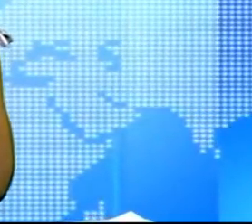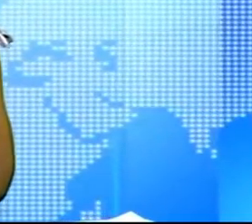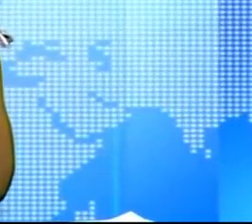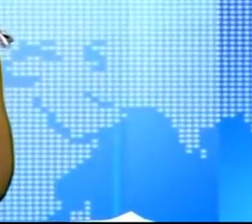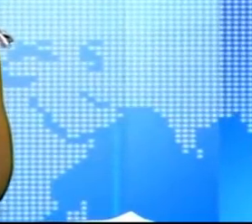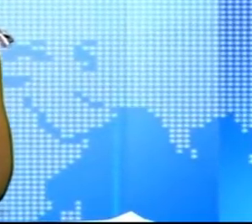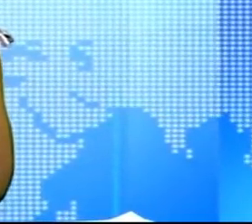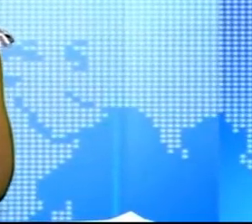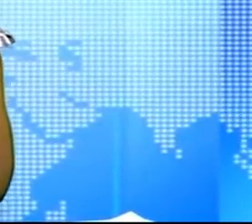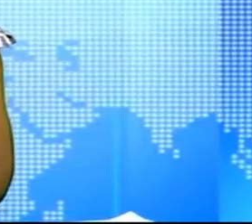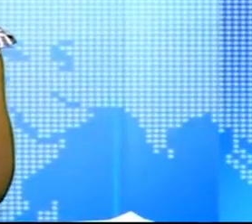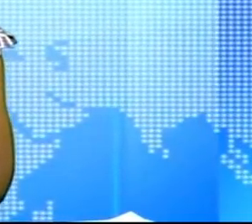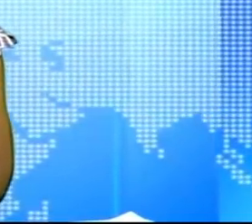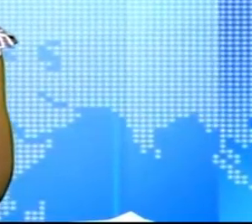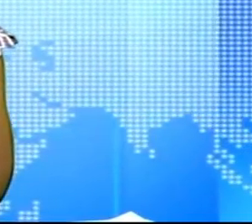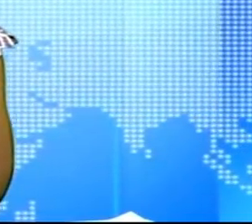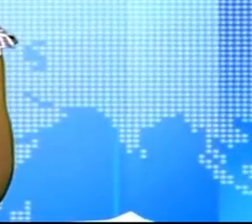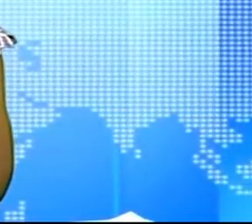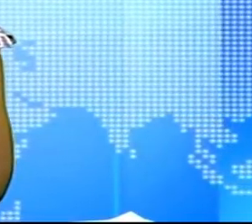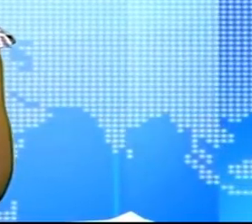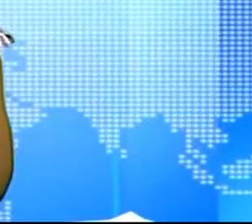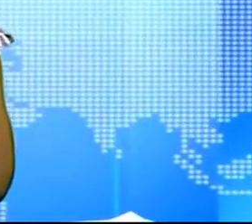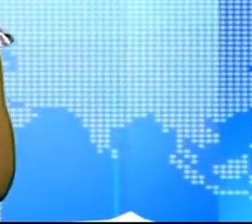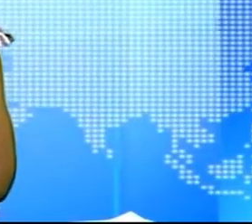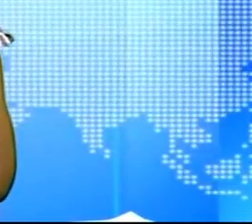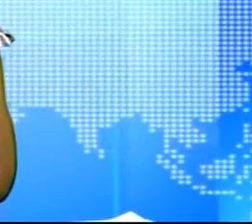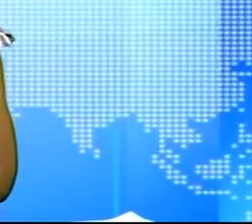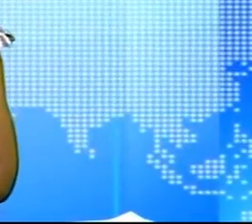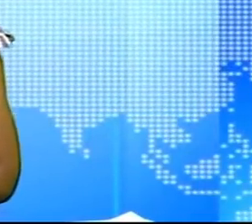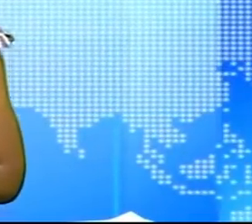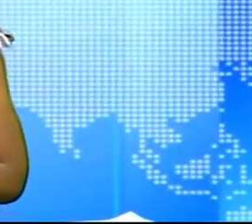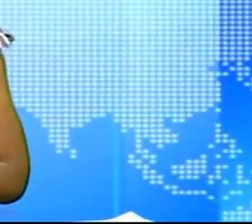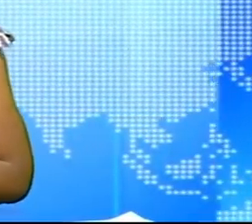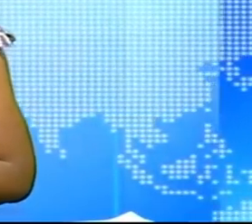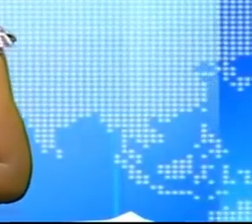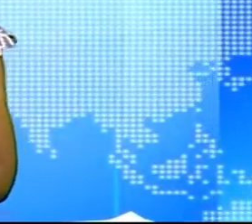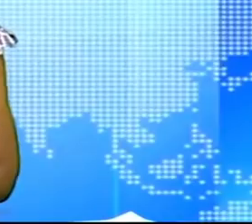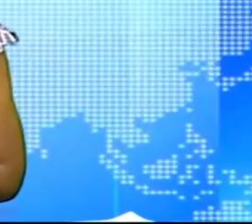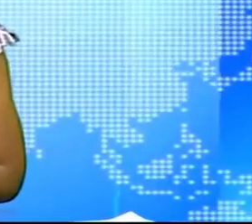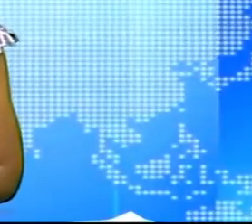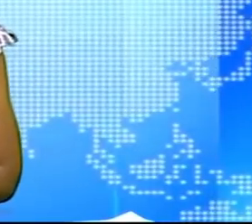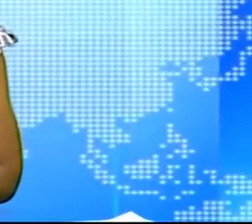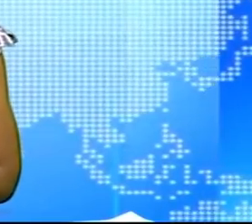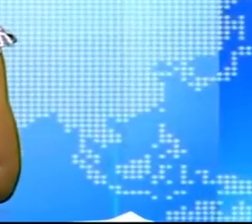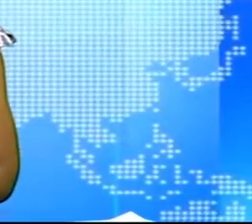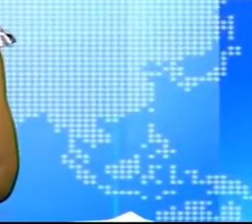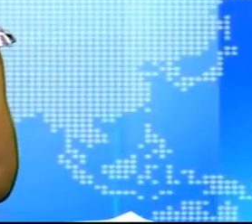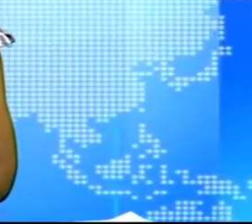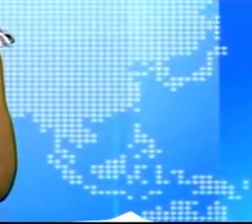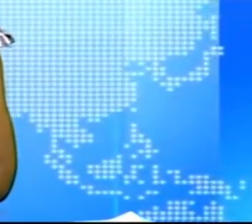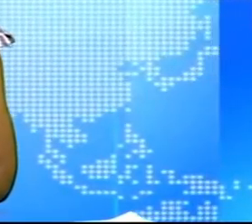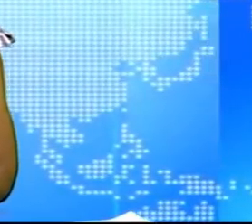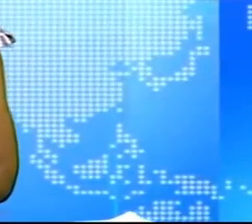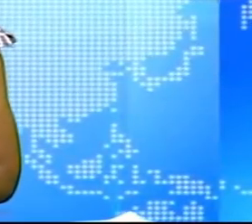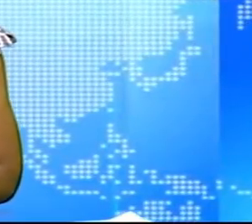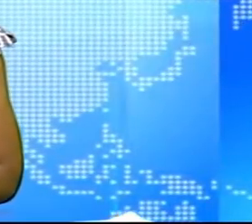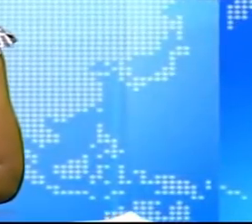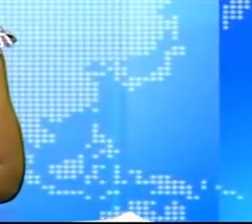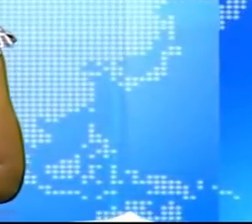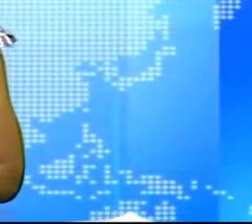cadre du suivi de l'application des résolutions de la Conférence internationale sur le climat qui s'est